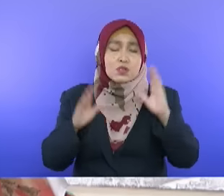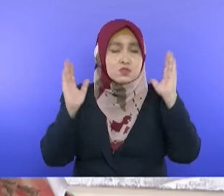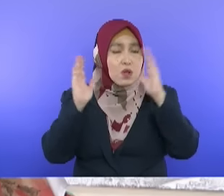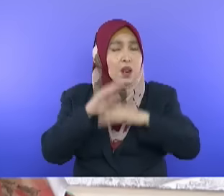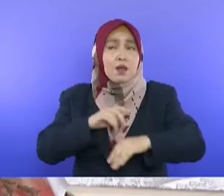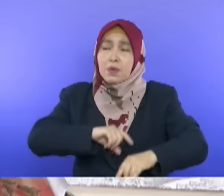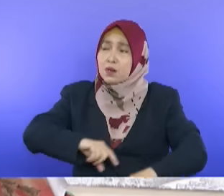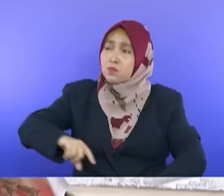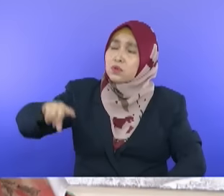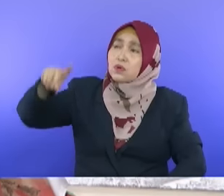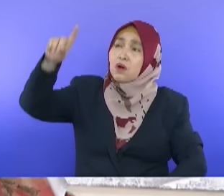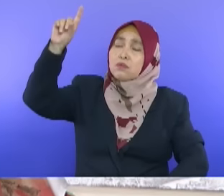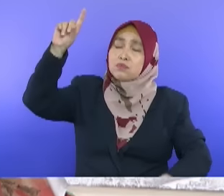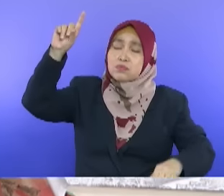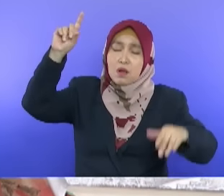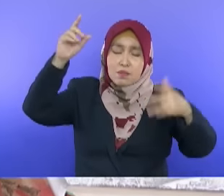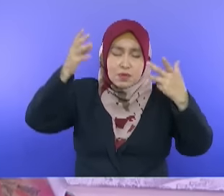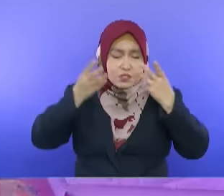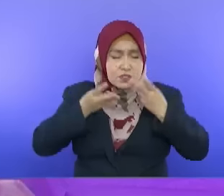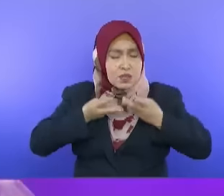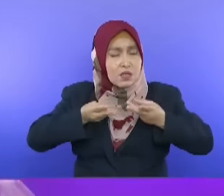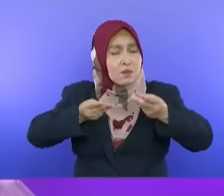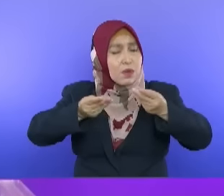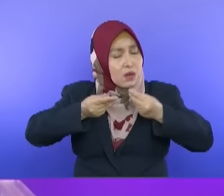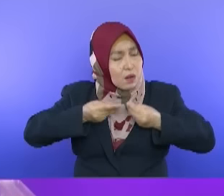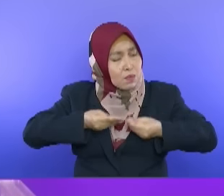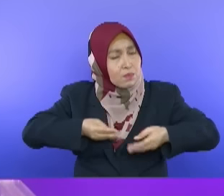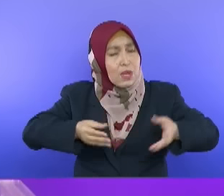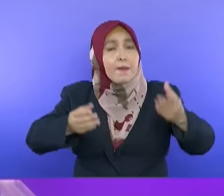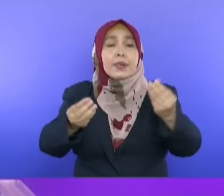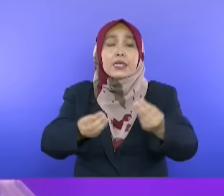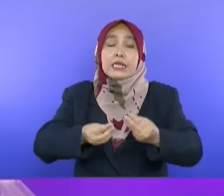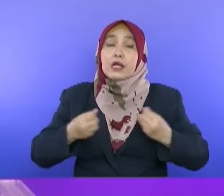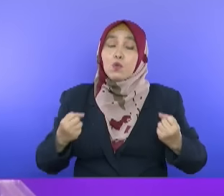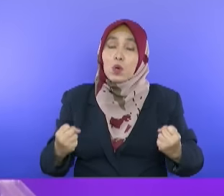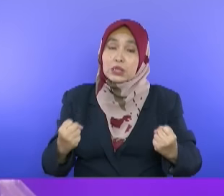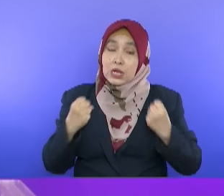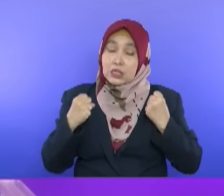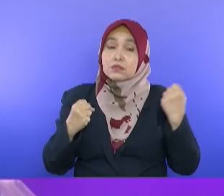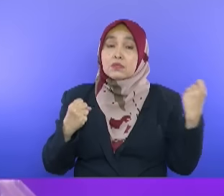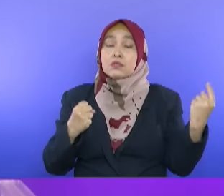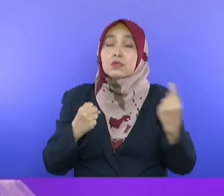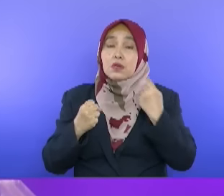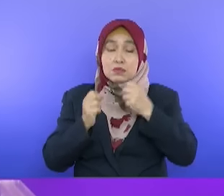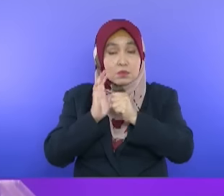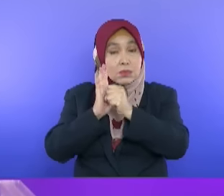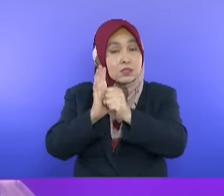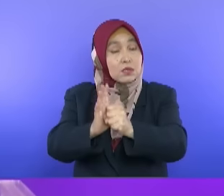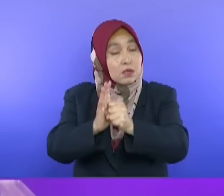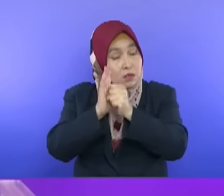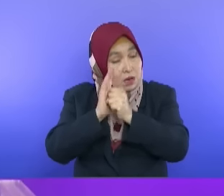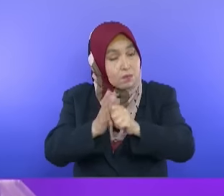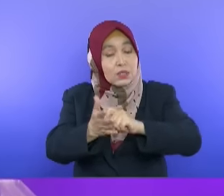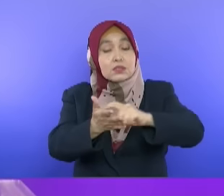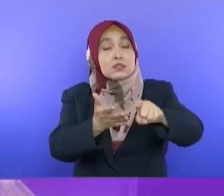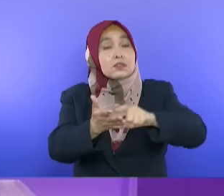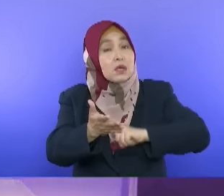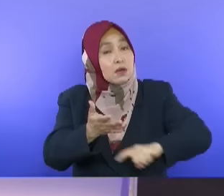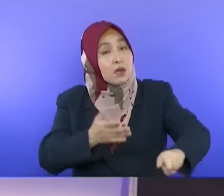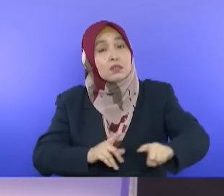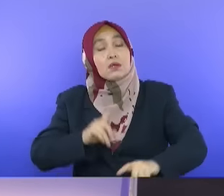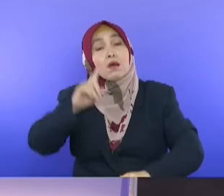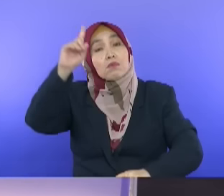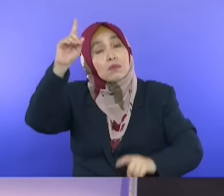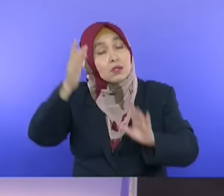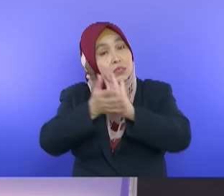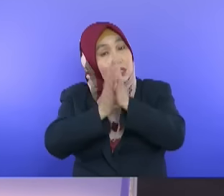kepadamu ya Allah dalam berzikir kepada-mu Ya Allah Ya Allah berikan kekuatan kepada kami untuk senjasa berinfak bersedekah berzakat Ya Allah Ya